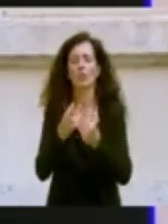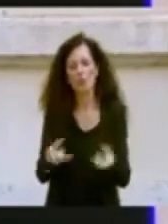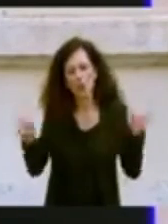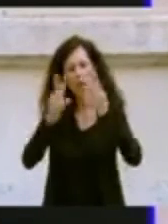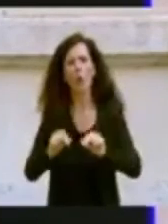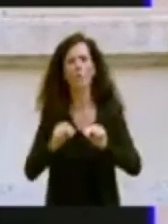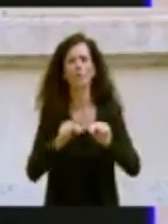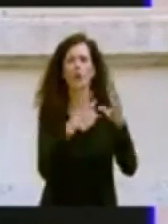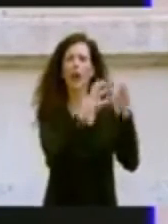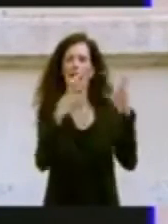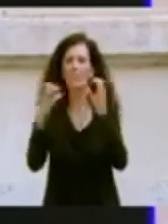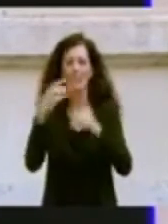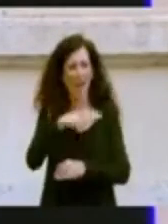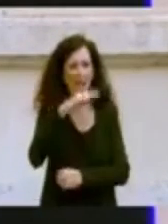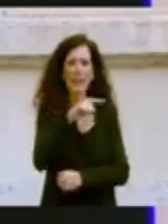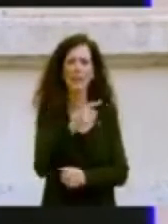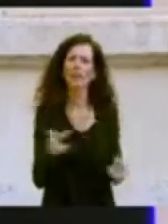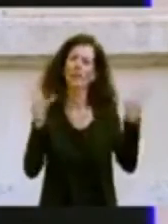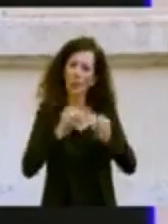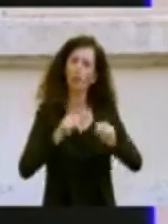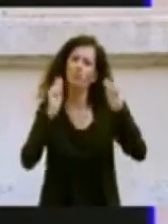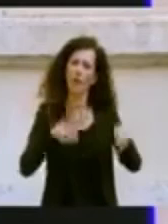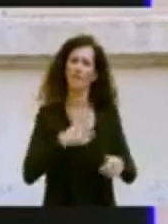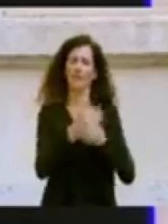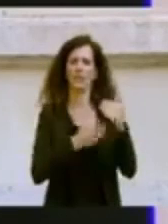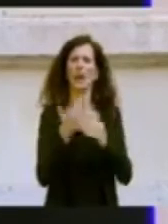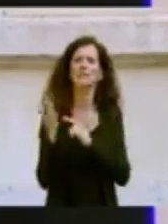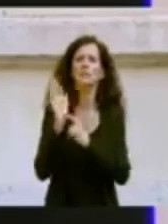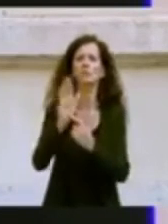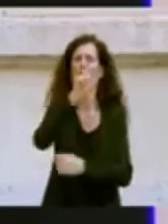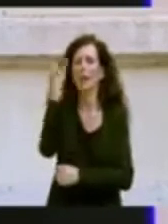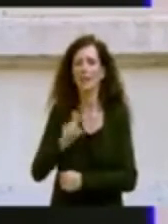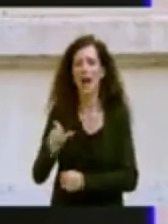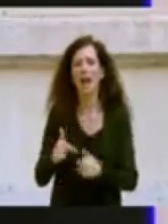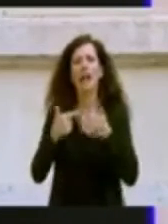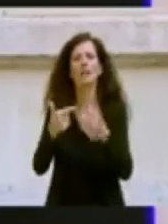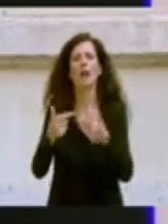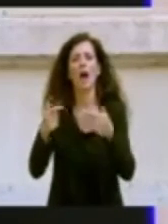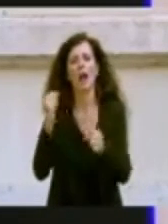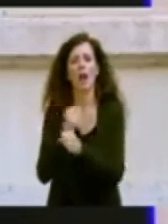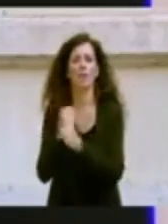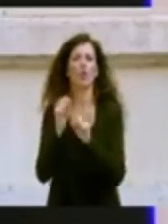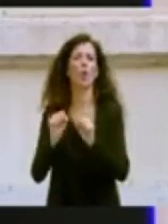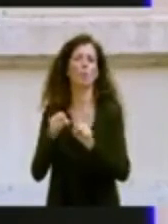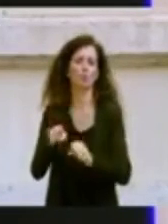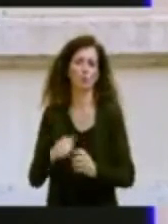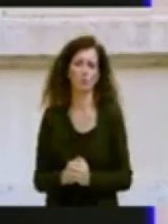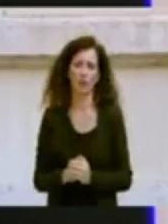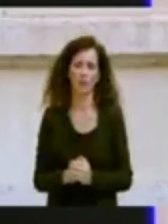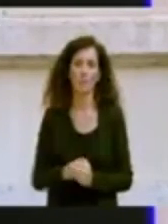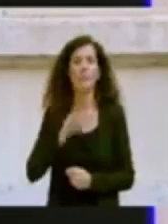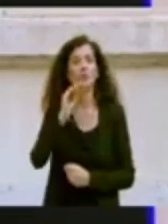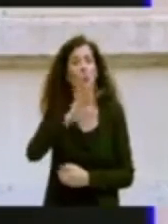cantieri far vedere insomma che l'Italia ricrea occasioni di lavoro poi un'altra domanda lei ha parlato